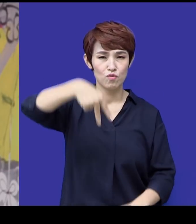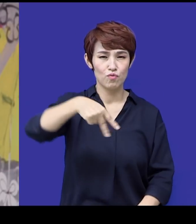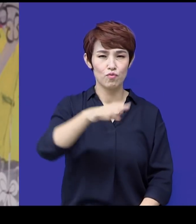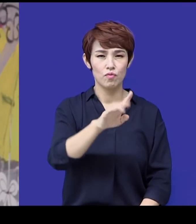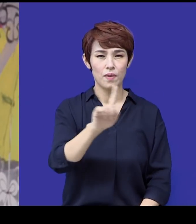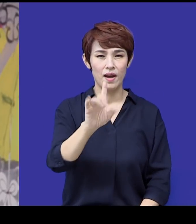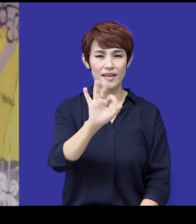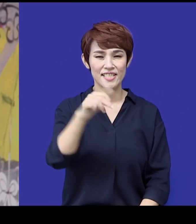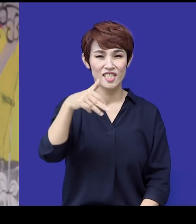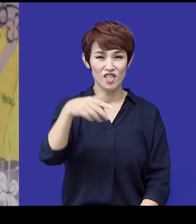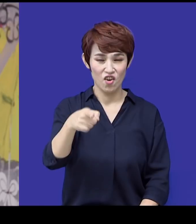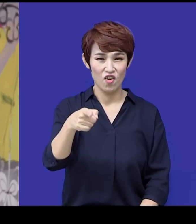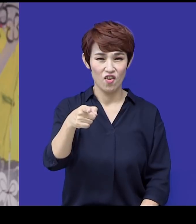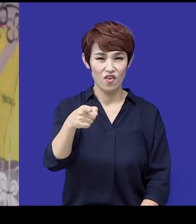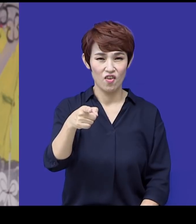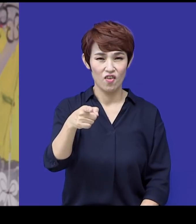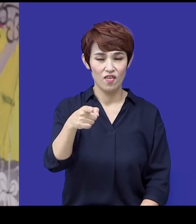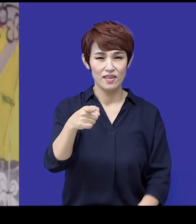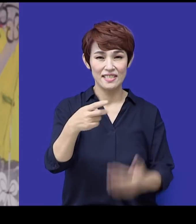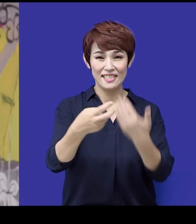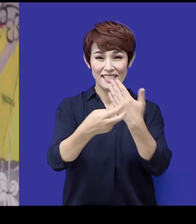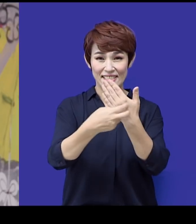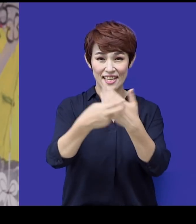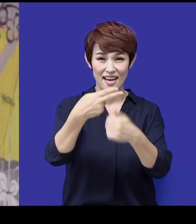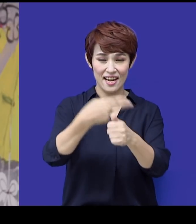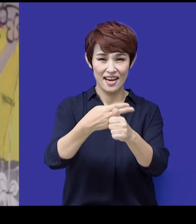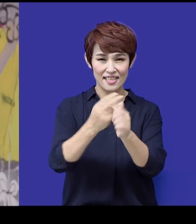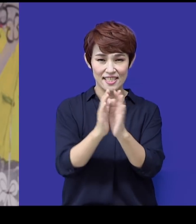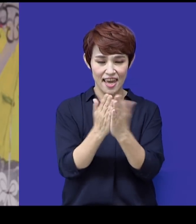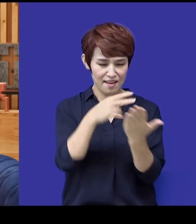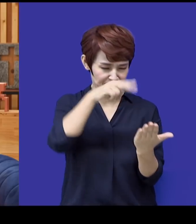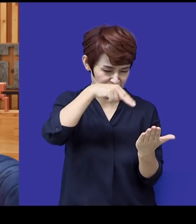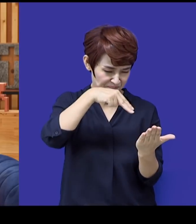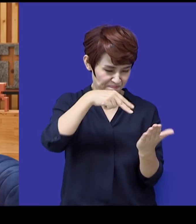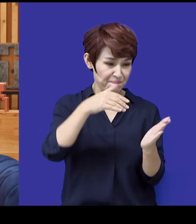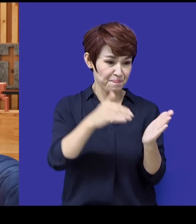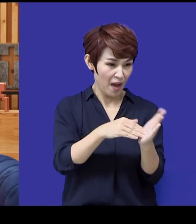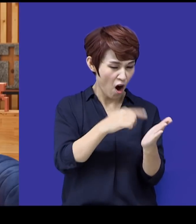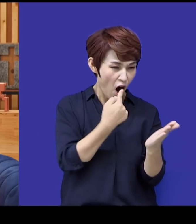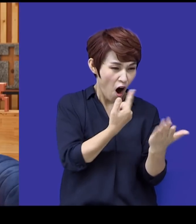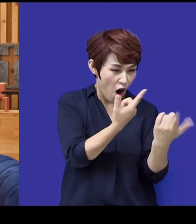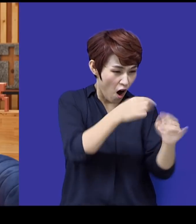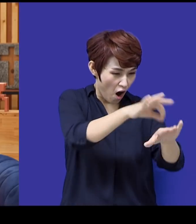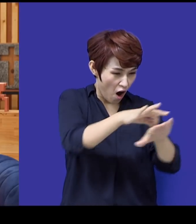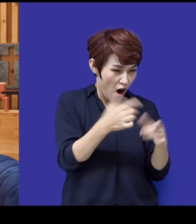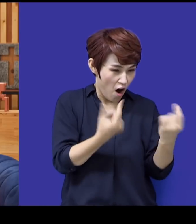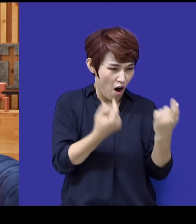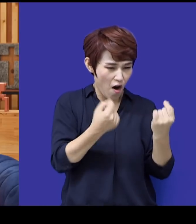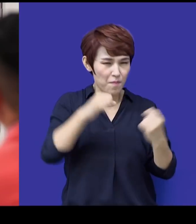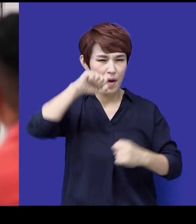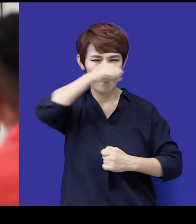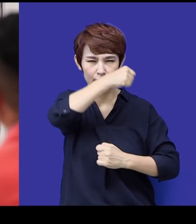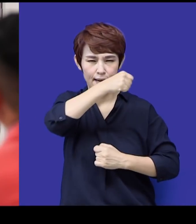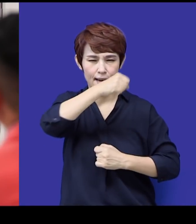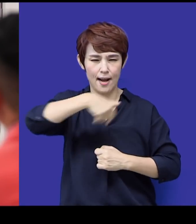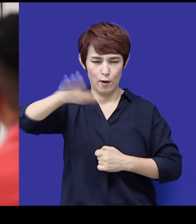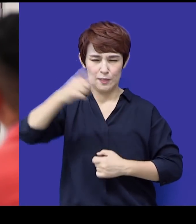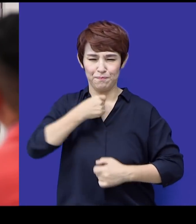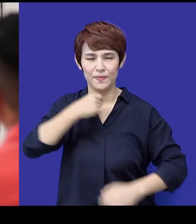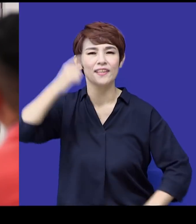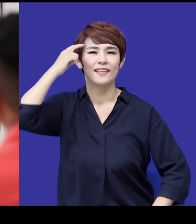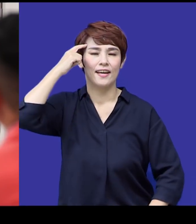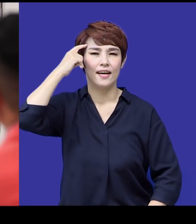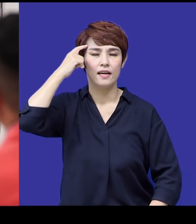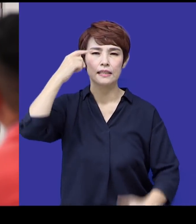네. 나도 이 사람처럼 의사가 돼서 아프리카를 가고 싶다 그런 마음을 가졌었거든요. 예. 그래서 의대를